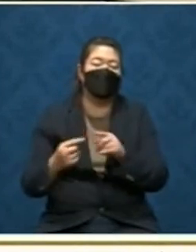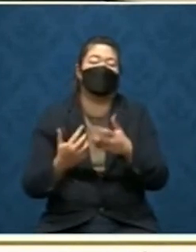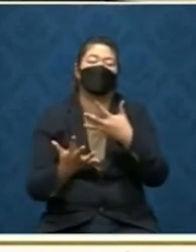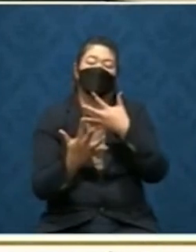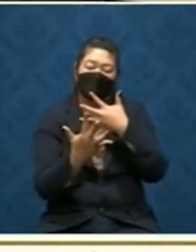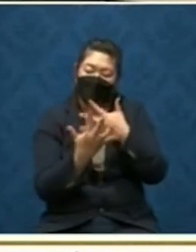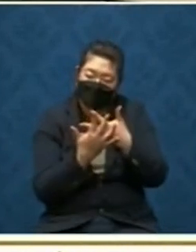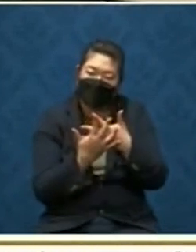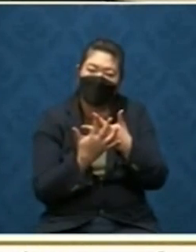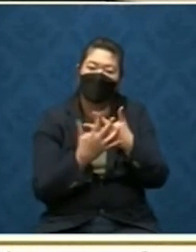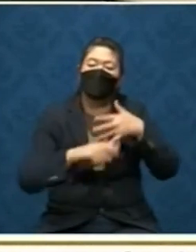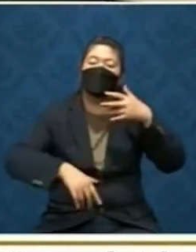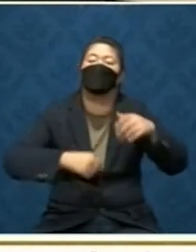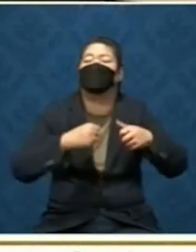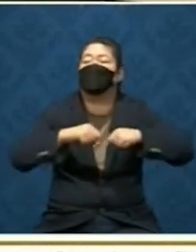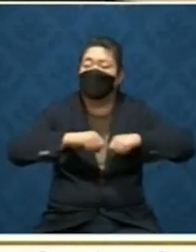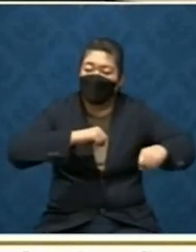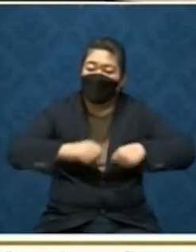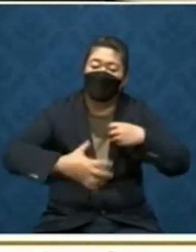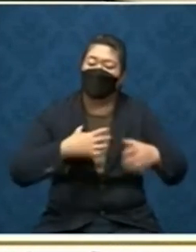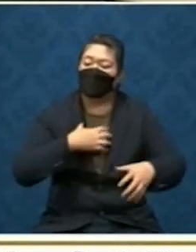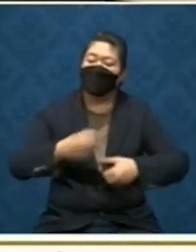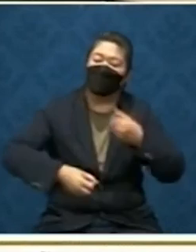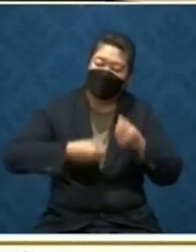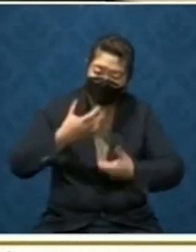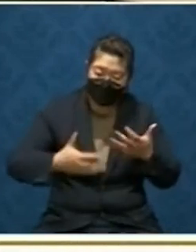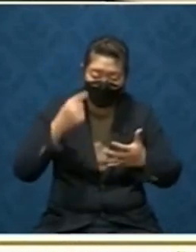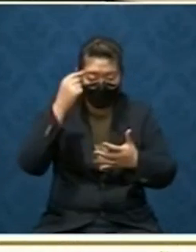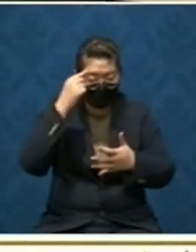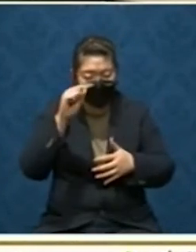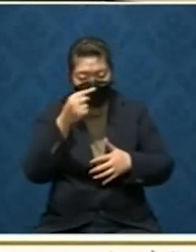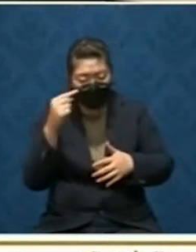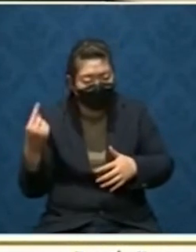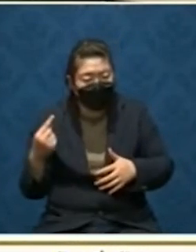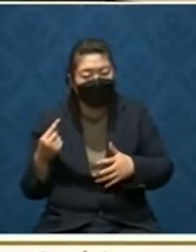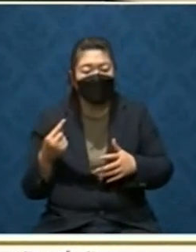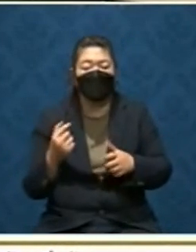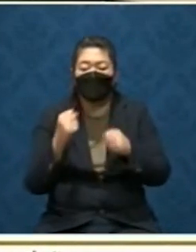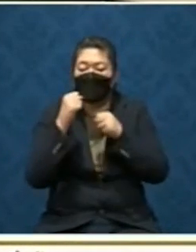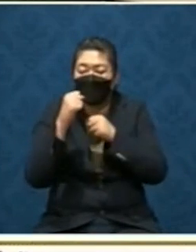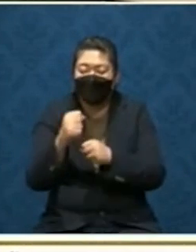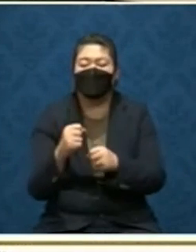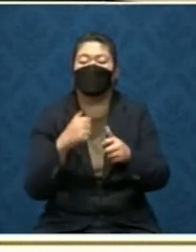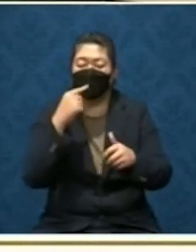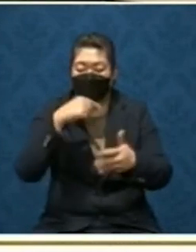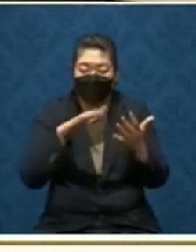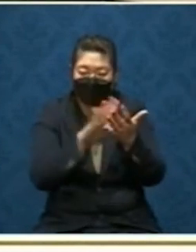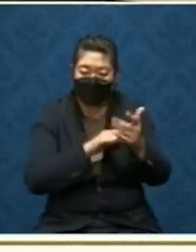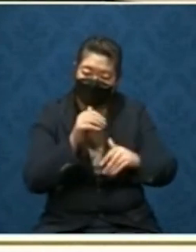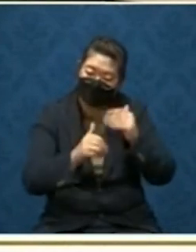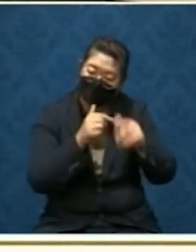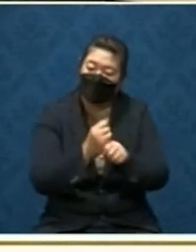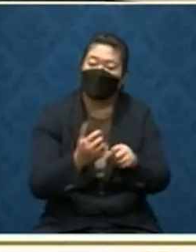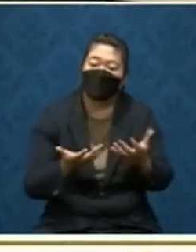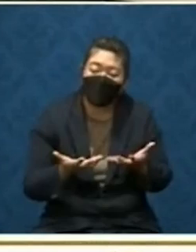กแล้วพวกเขาจะกล้ามีความฝันกล้าแสดงออกกล้าที่จะมีความคิดสร้างสรรค์เพื่อช่วยกันขับเคลื่อนประเทศได้อย่างไรแล้วก็ไม่รู้ว่าในอน